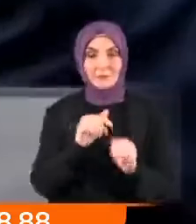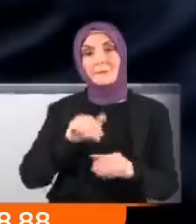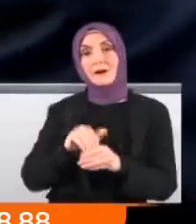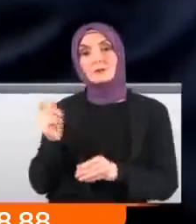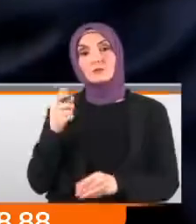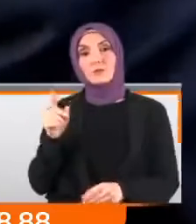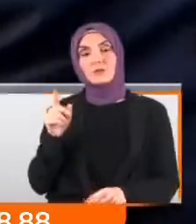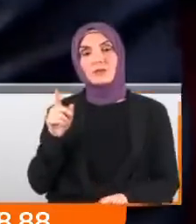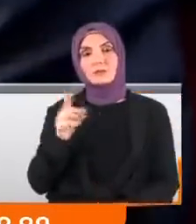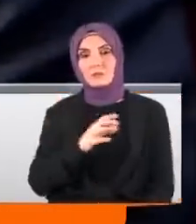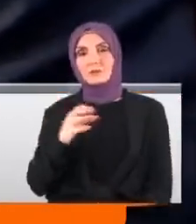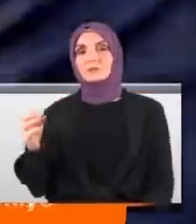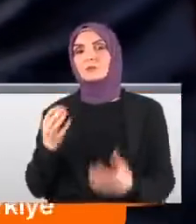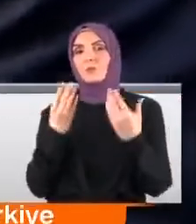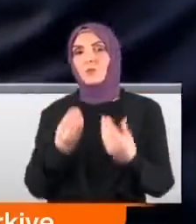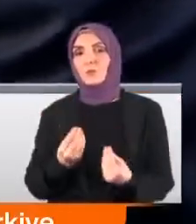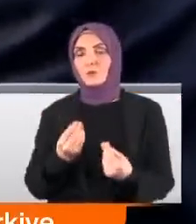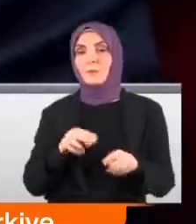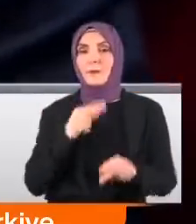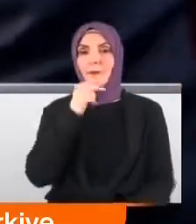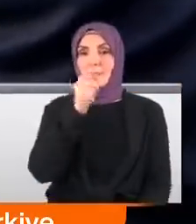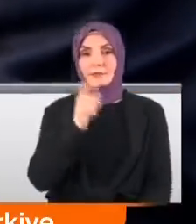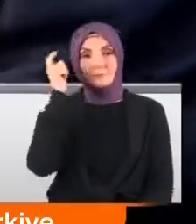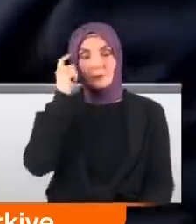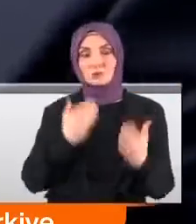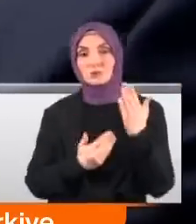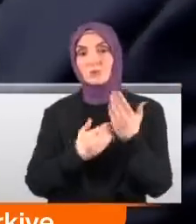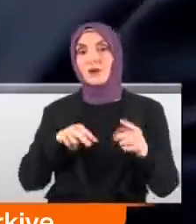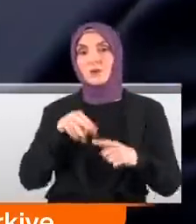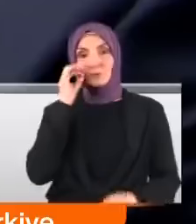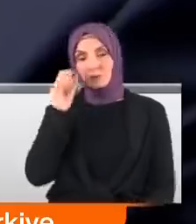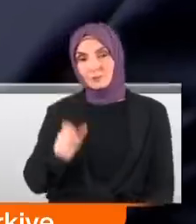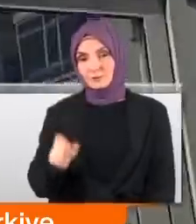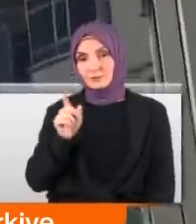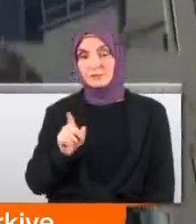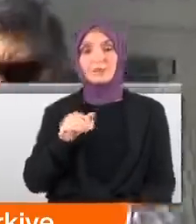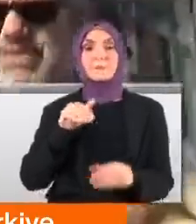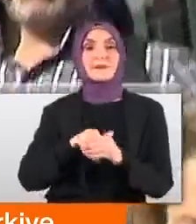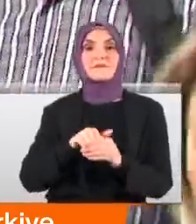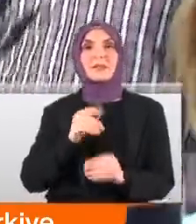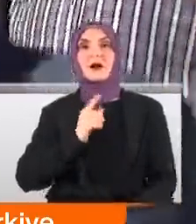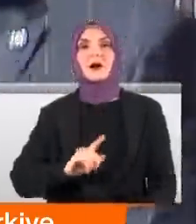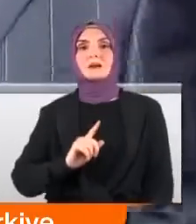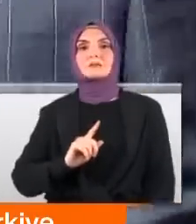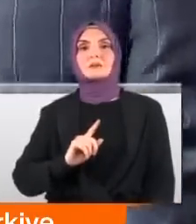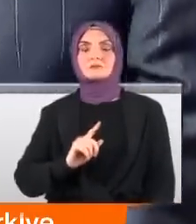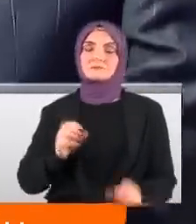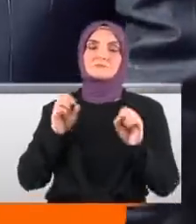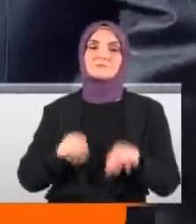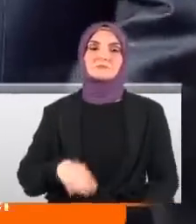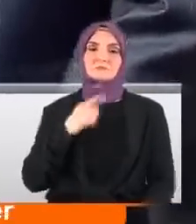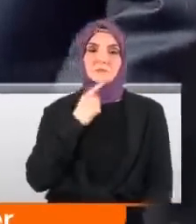sıçradı. Akşener'in baş danışmanı Aytun Çıray milletvekili adaylığından çekilme kararı aldı. Hem de oylarımız baraj